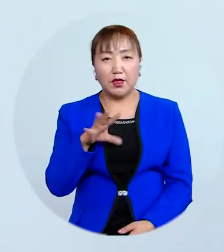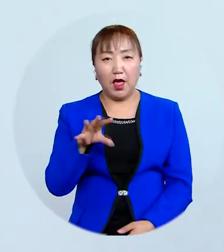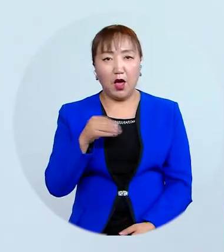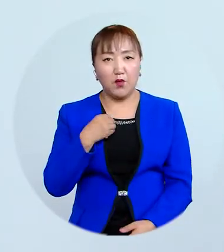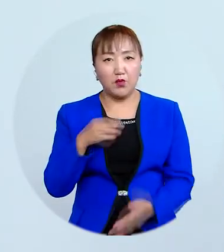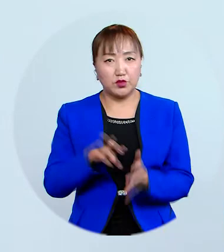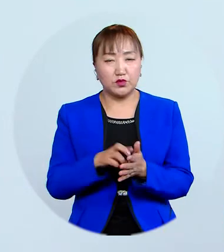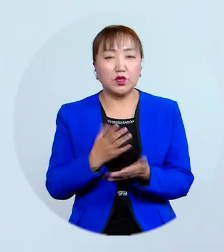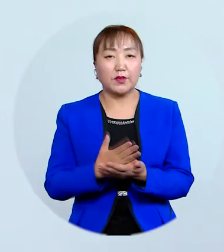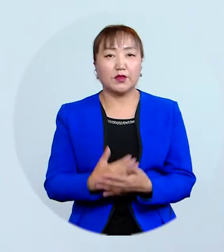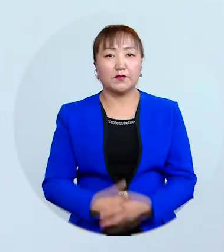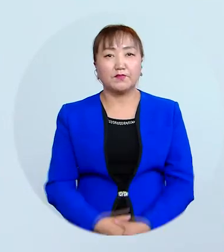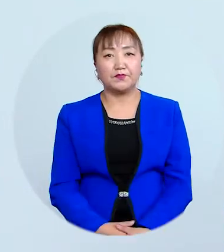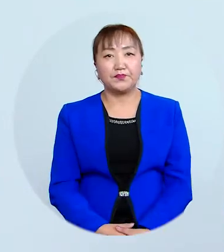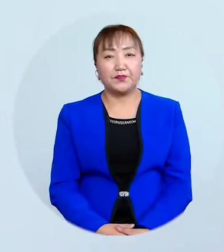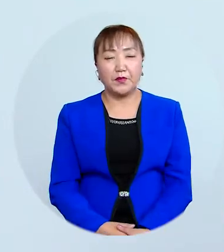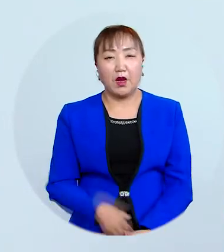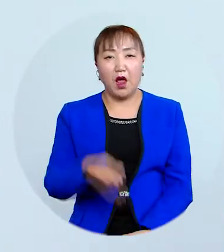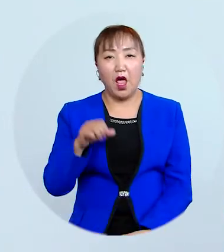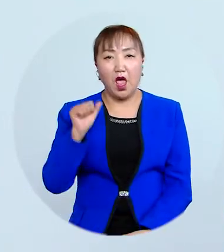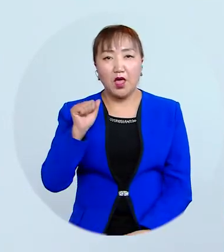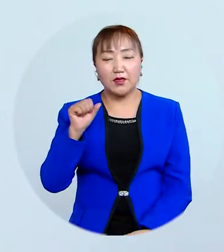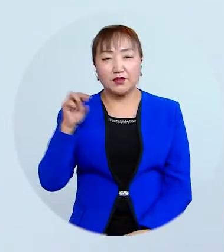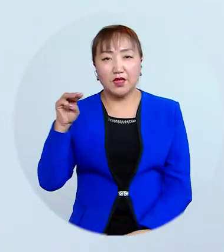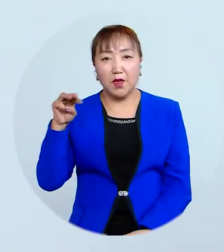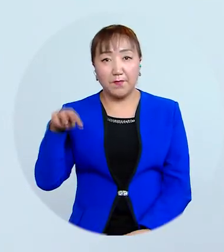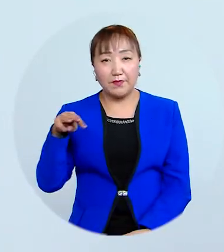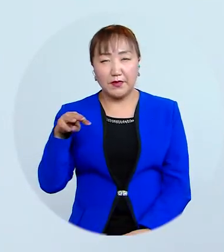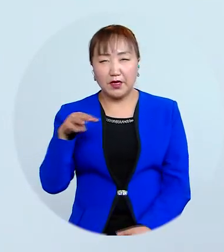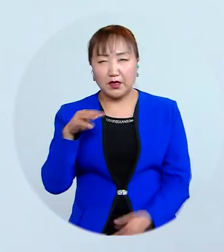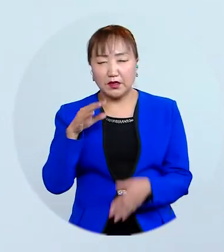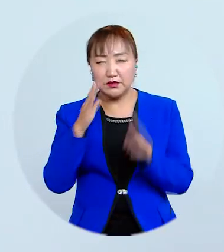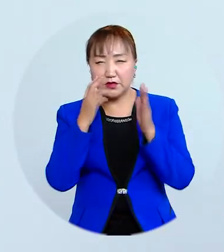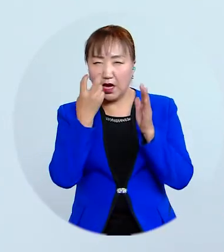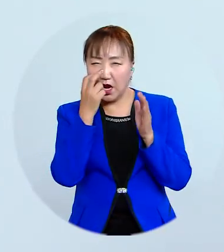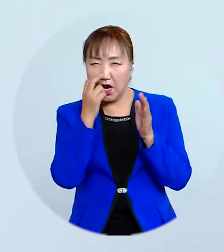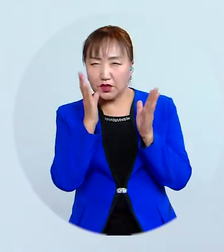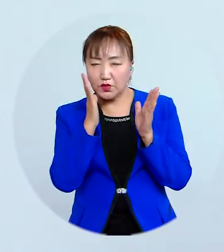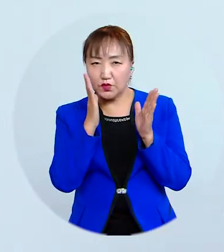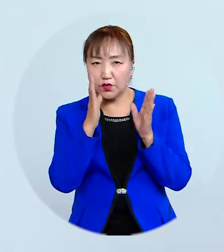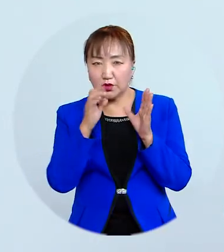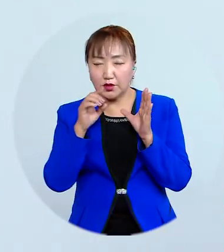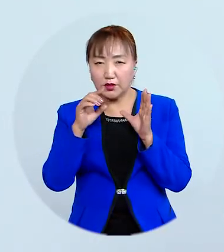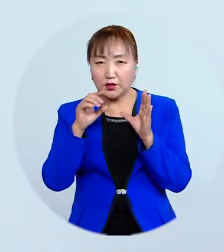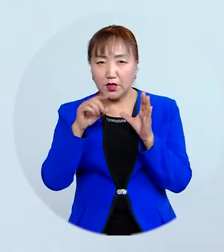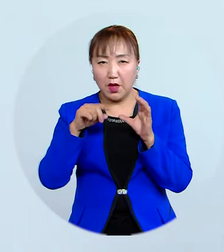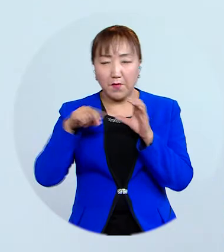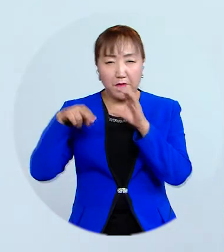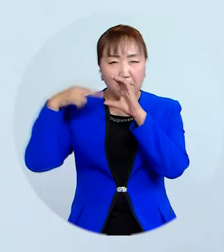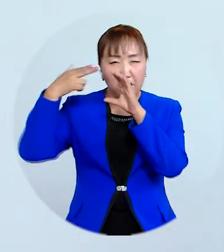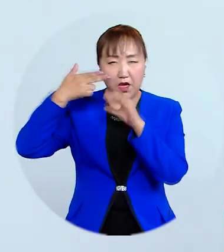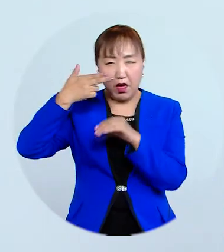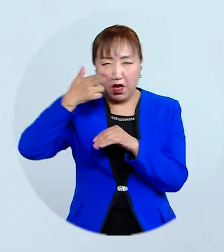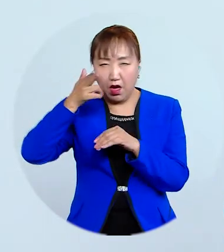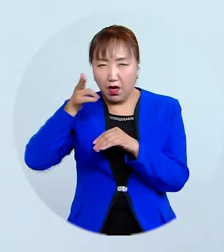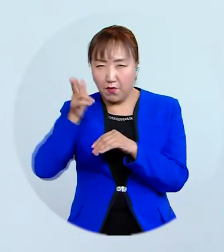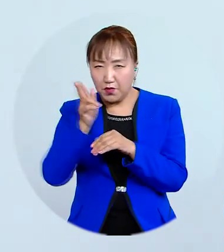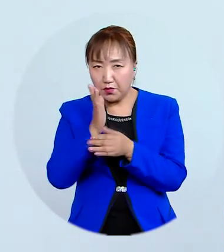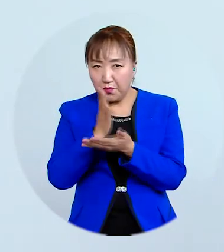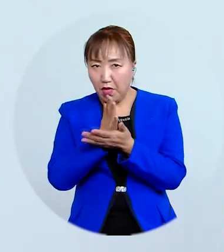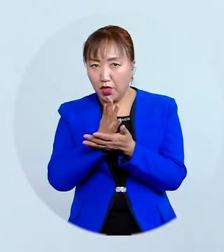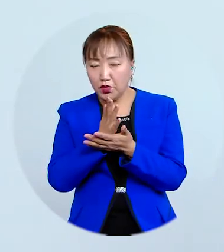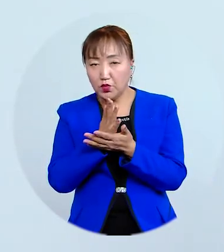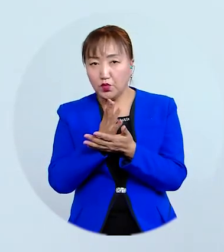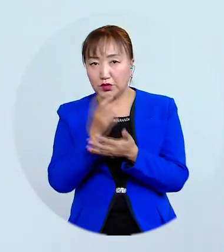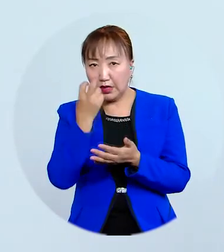хуулж авдаг. За ATM дээр бас одоо бас ажиглавал жижигхэн ийм камер нэмэлтээр байна уу? Энэ тэнд нь тухайн